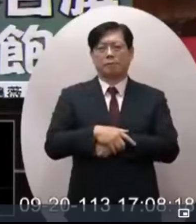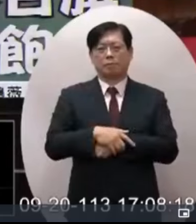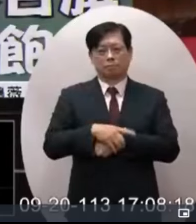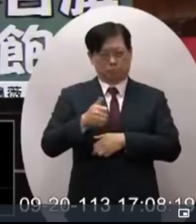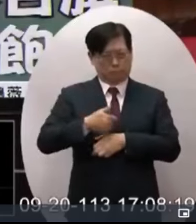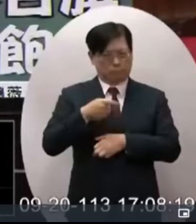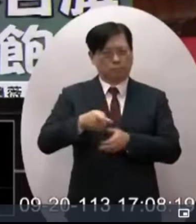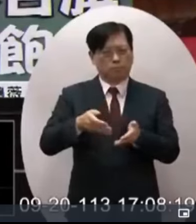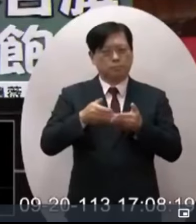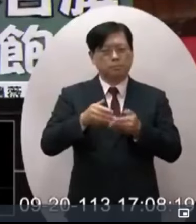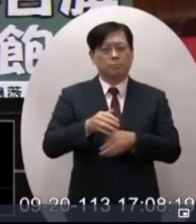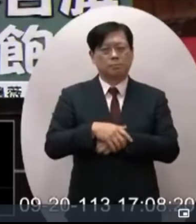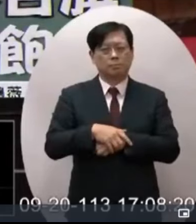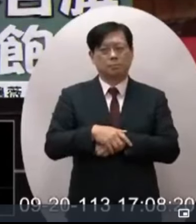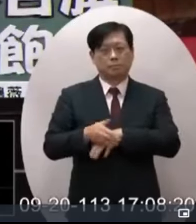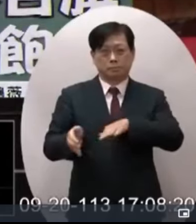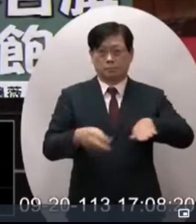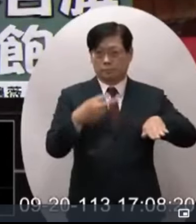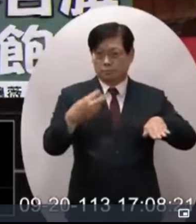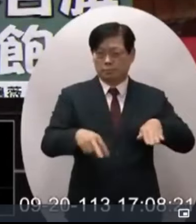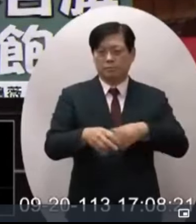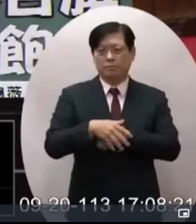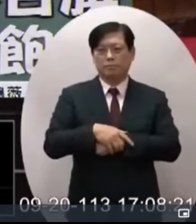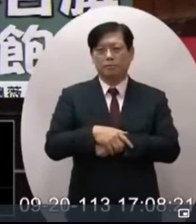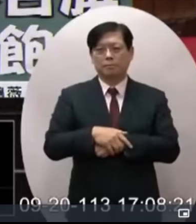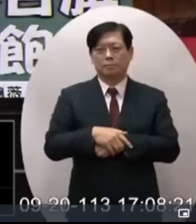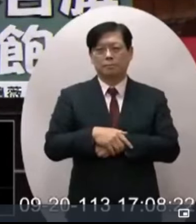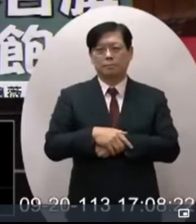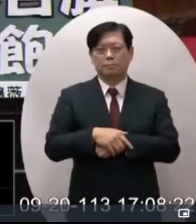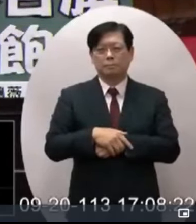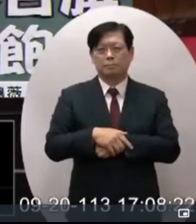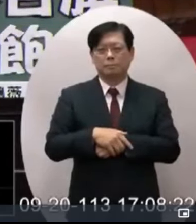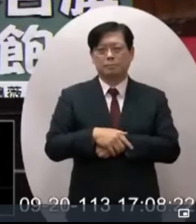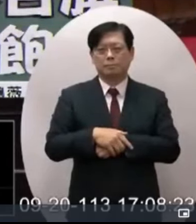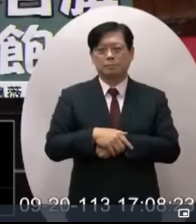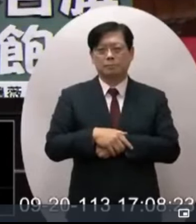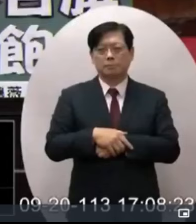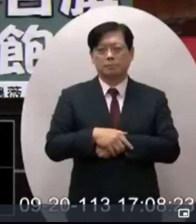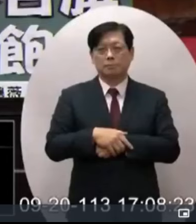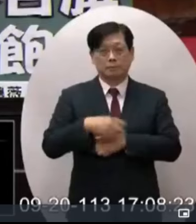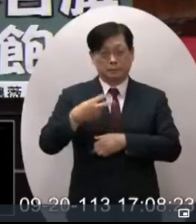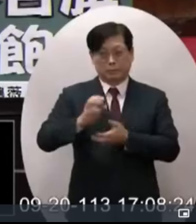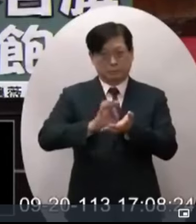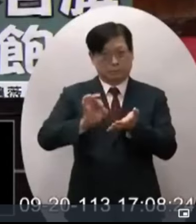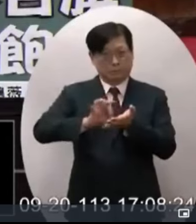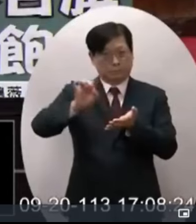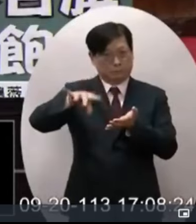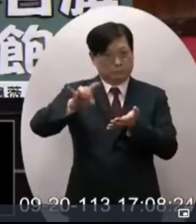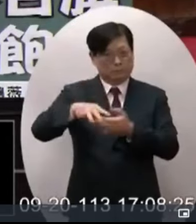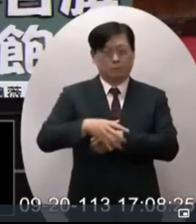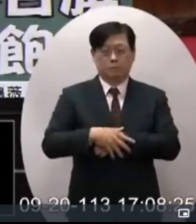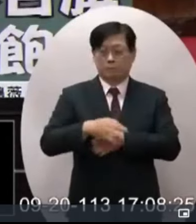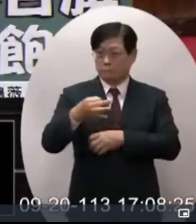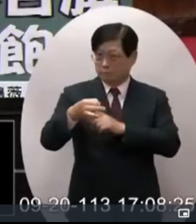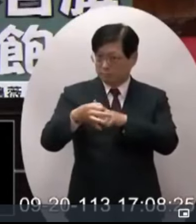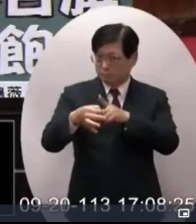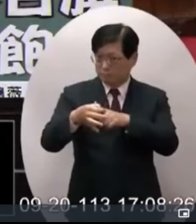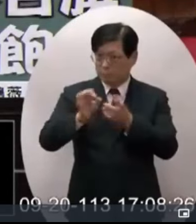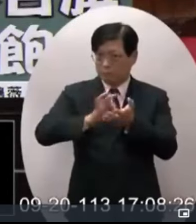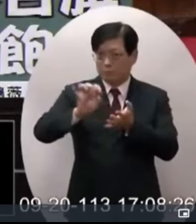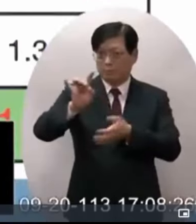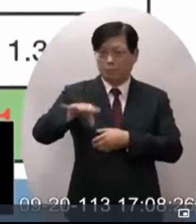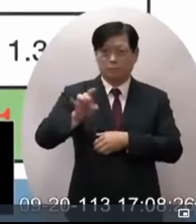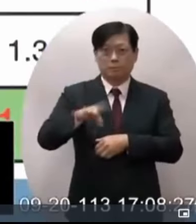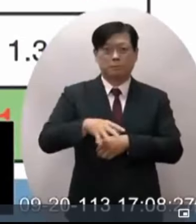这点非常重要。另外，好，我们来看钱花到哪里去了，钱花到哪里